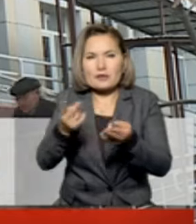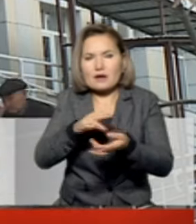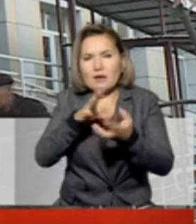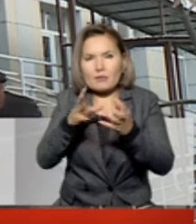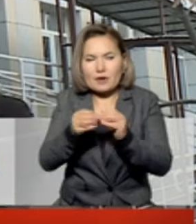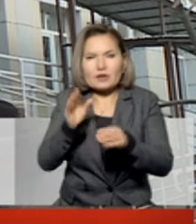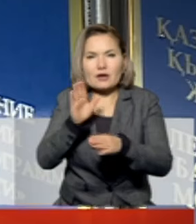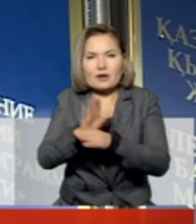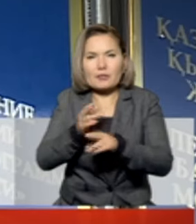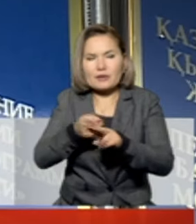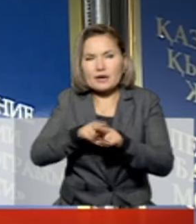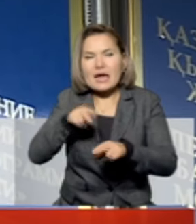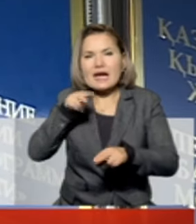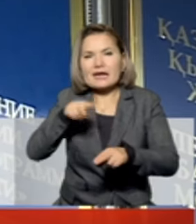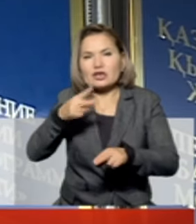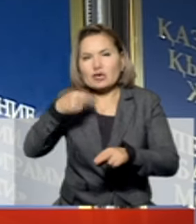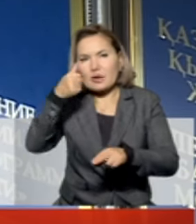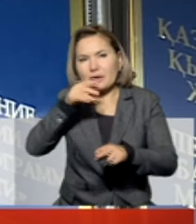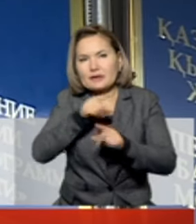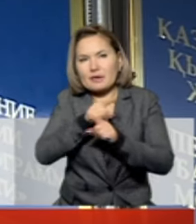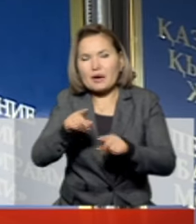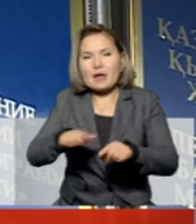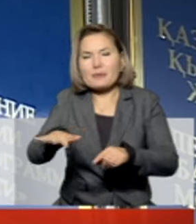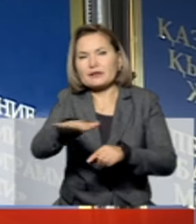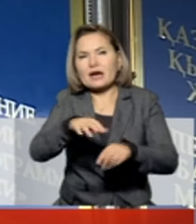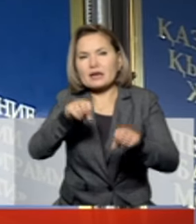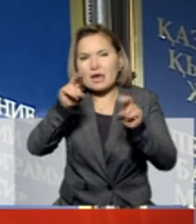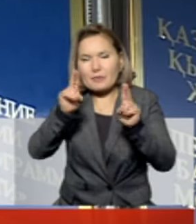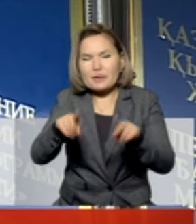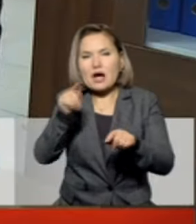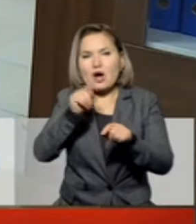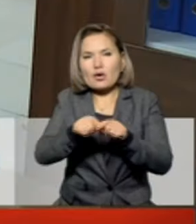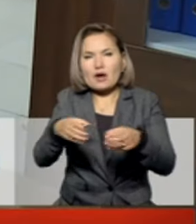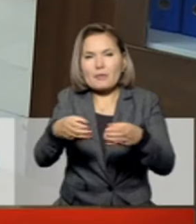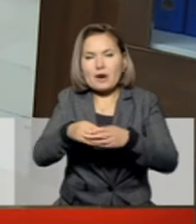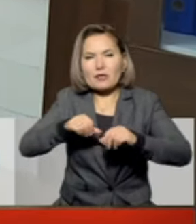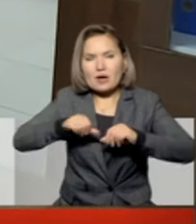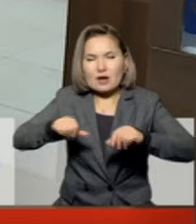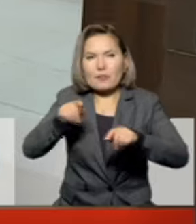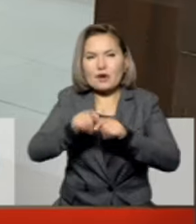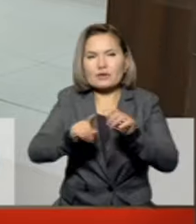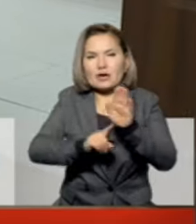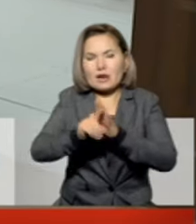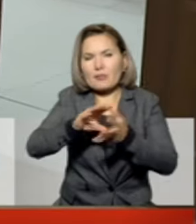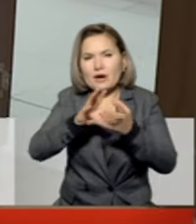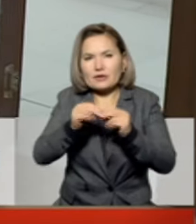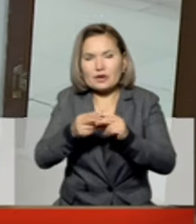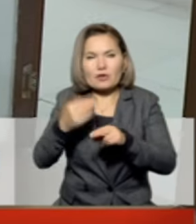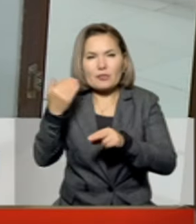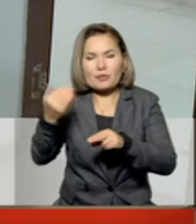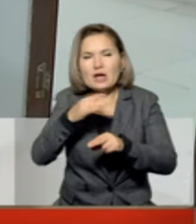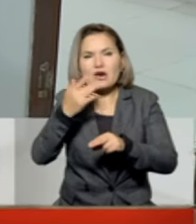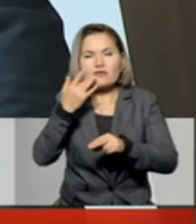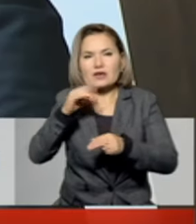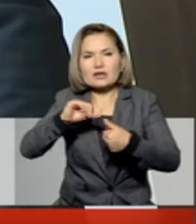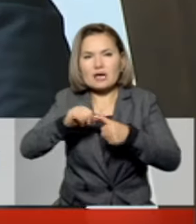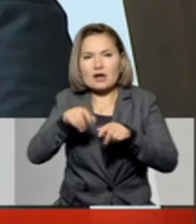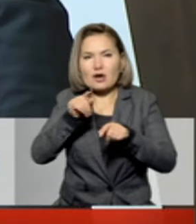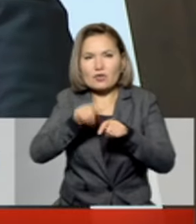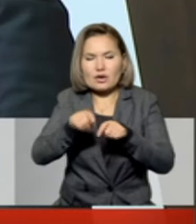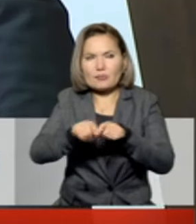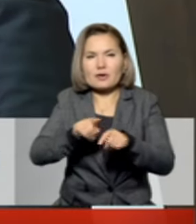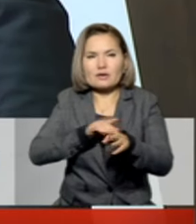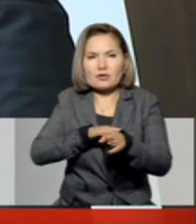болатын. Осыған орай 2022 жылдан бастап аймақта арнайы мониторингтік топ құрылып, аталған салаға ұдайы тексеру